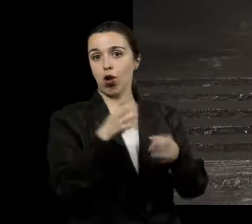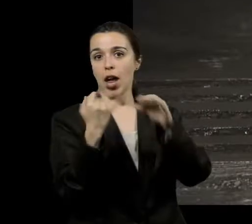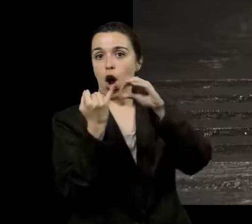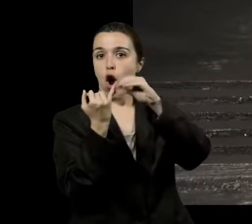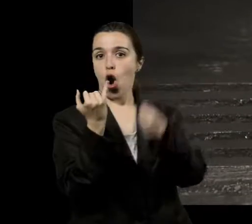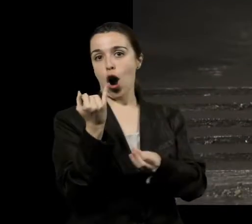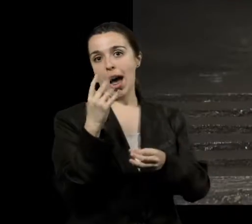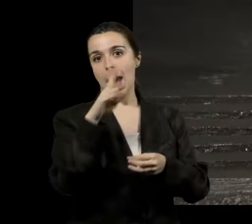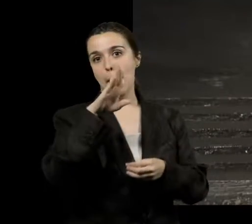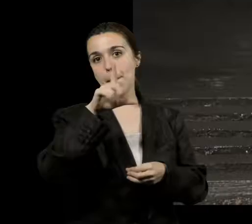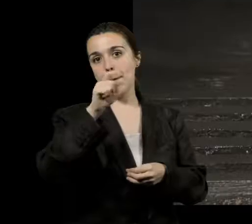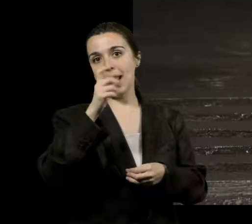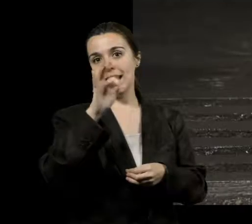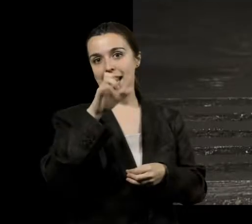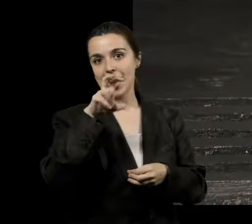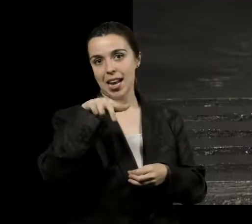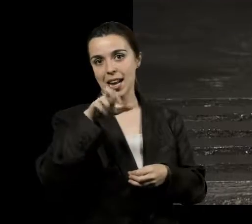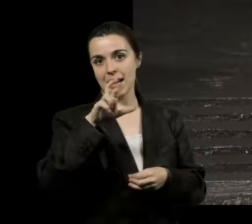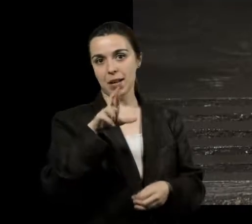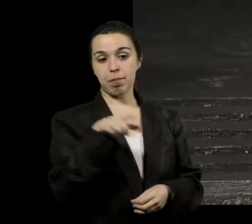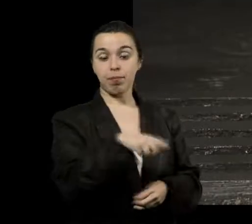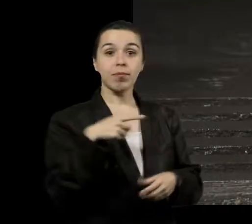Nosaltres hem triat el model d'una fulla de plataner.